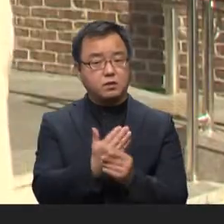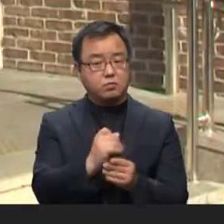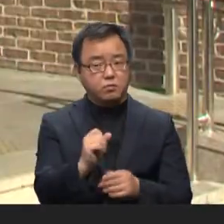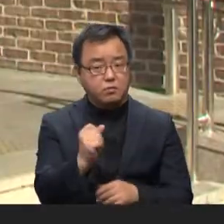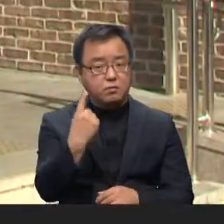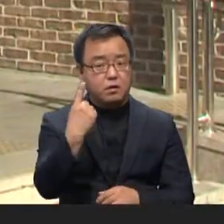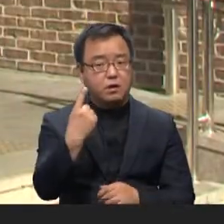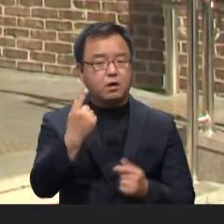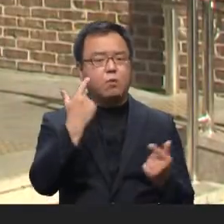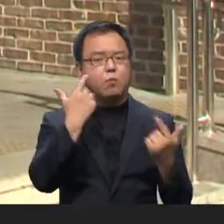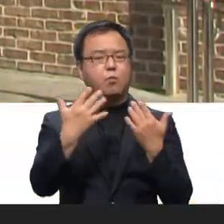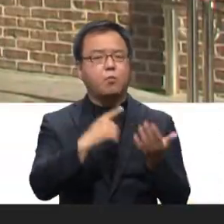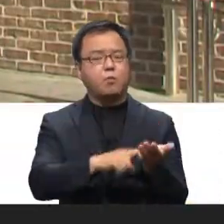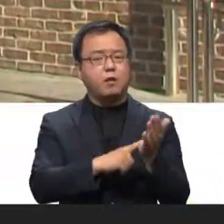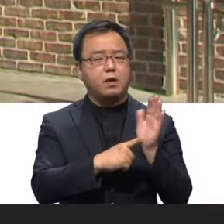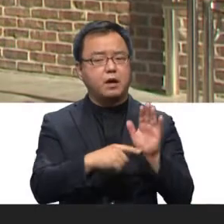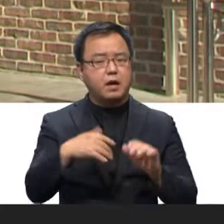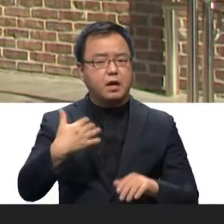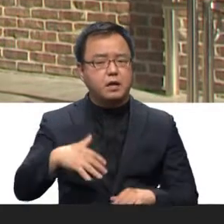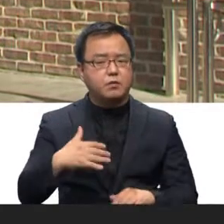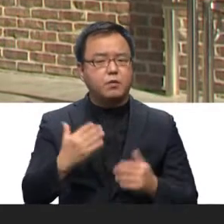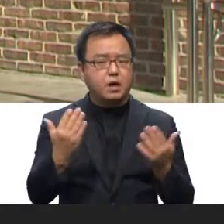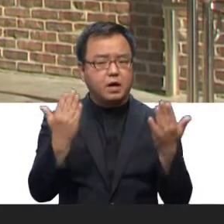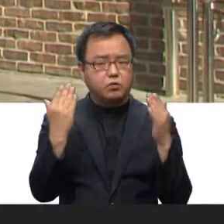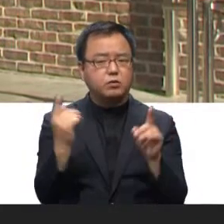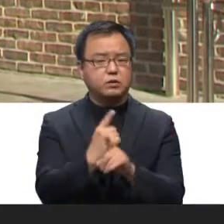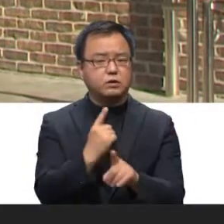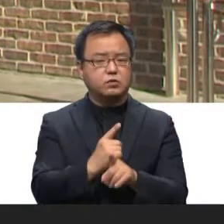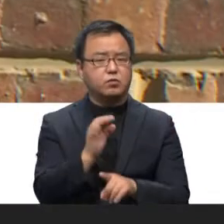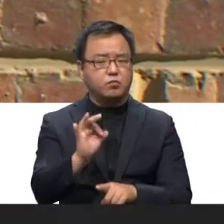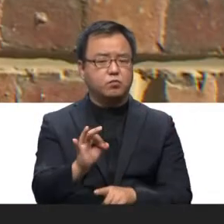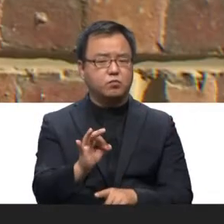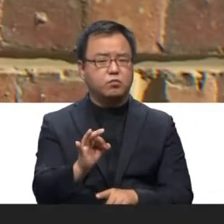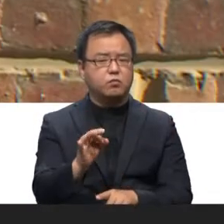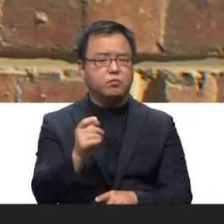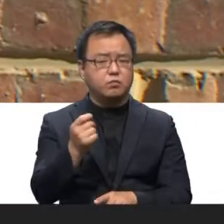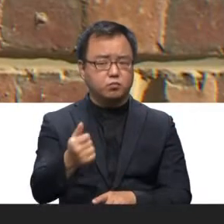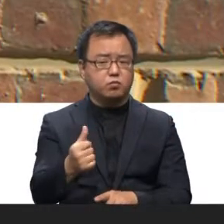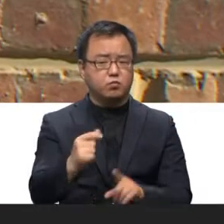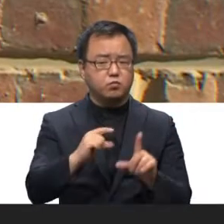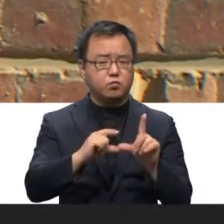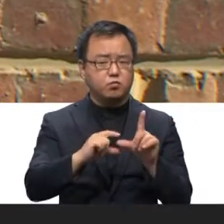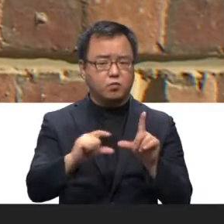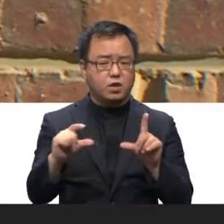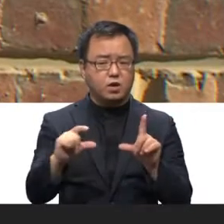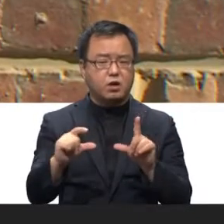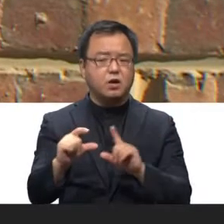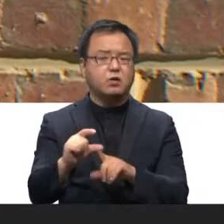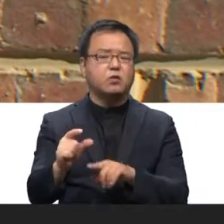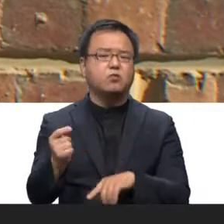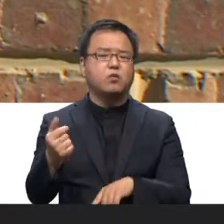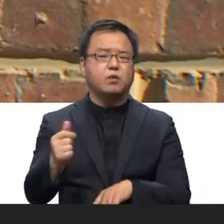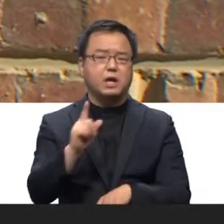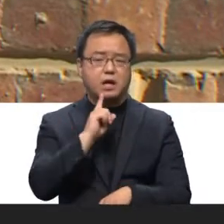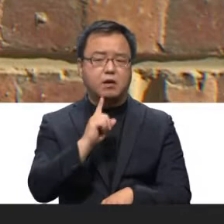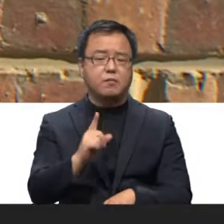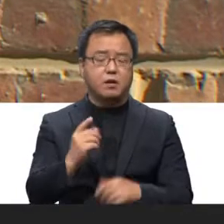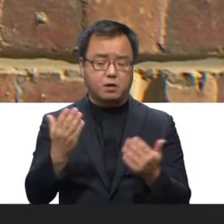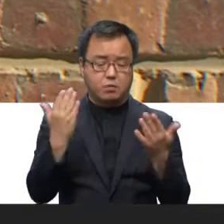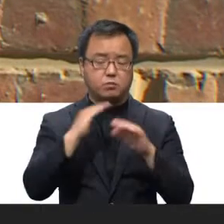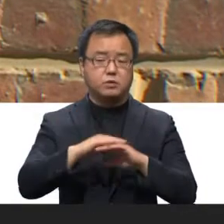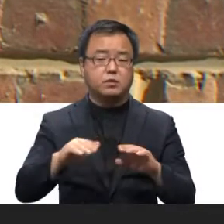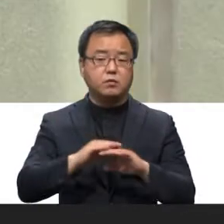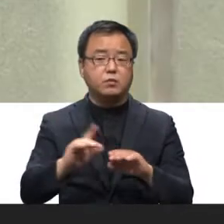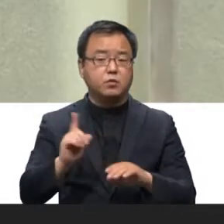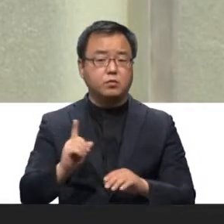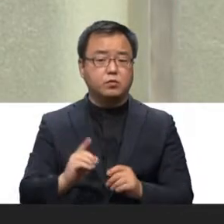상황이고요. 또 학교에서는 치료비를 일부만 지급했다고 들었습니다. 이 사고 이후에 학교 대응은 어땠는지 좀